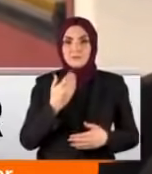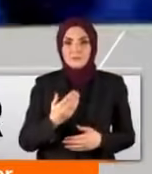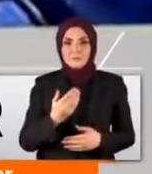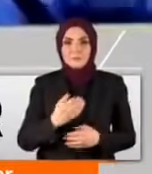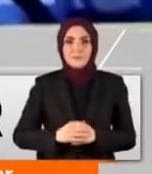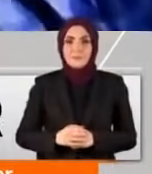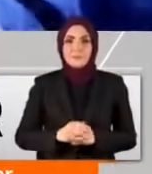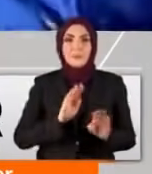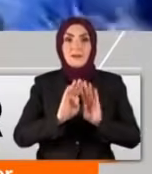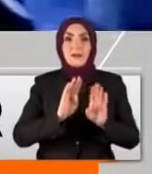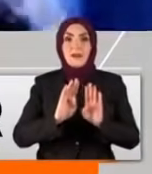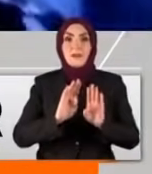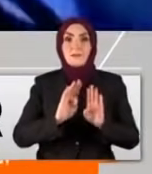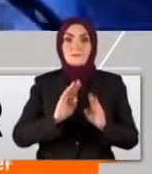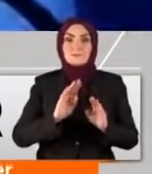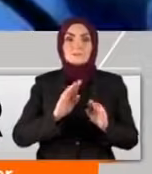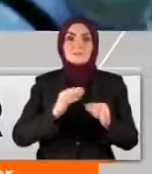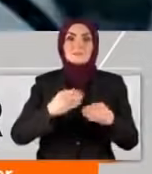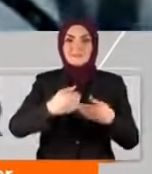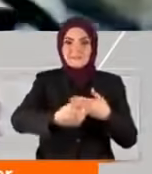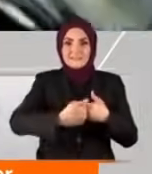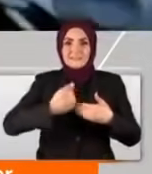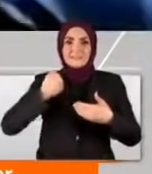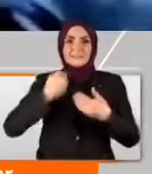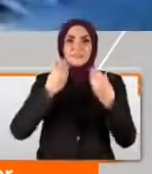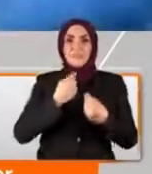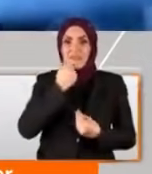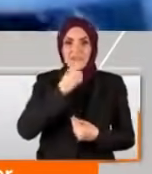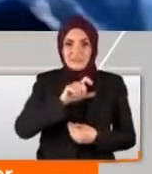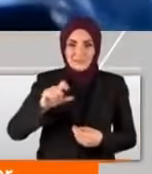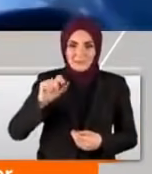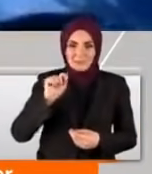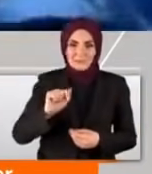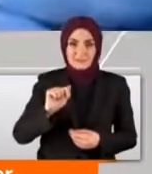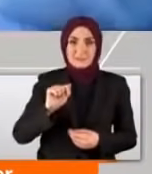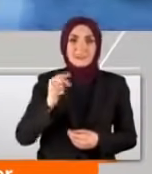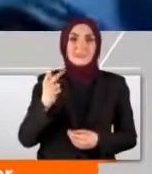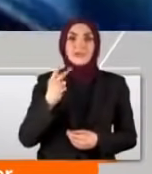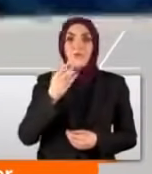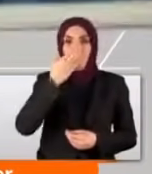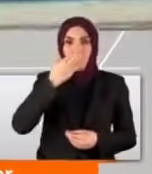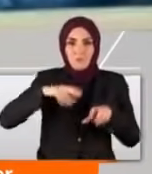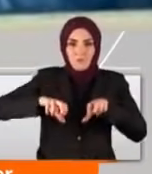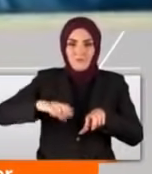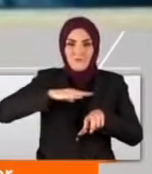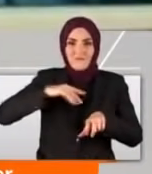Kapıyı aşıp içeri giren bariyer ön koltukta oturan iki çocuk annesi kadını ölüme sürüklemişti.